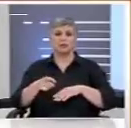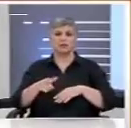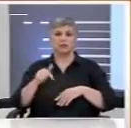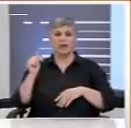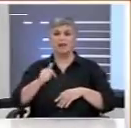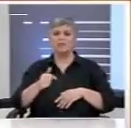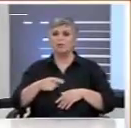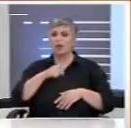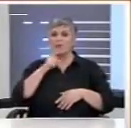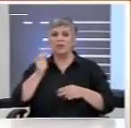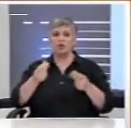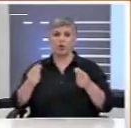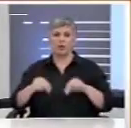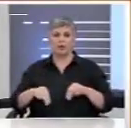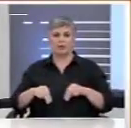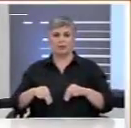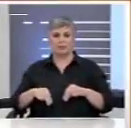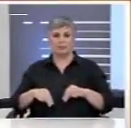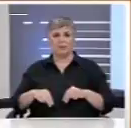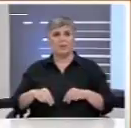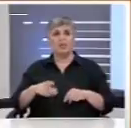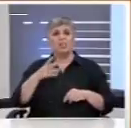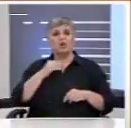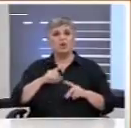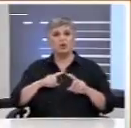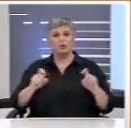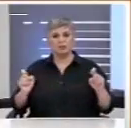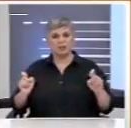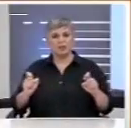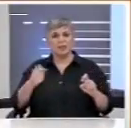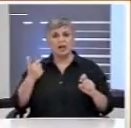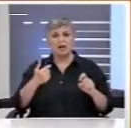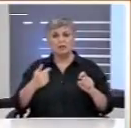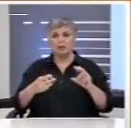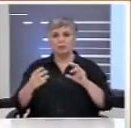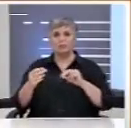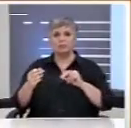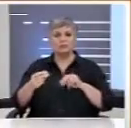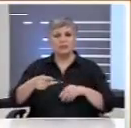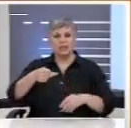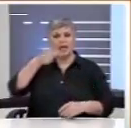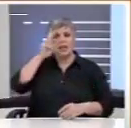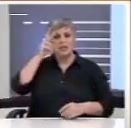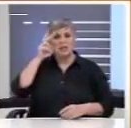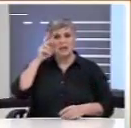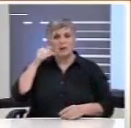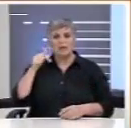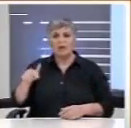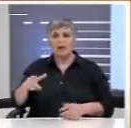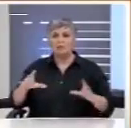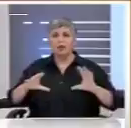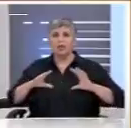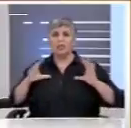βρεθεί λύση. Γιατί αφού είχε σταματήσει κάθε κουβέντα η Γερμανία και άλλες χώρες για ονομαστικό